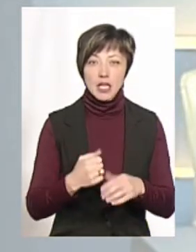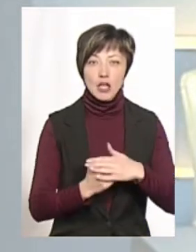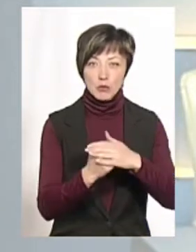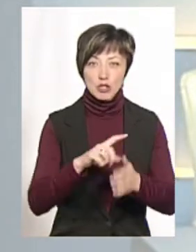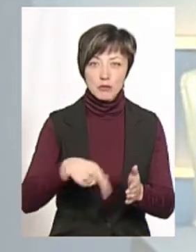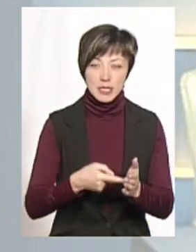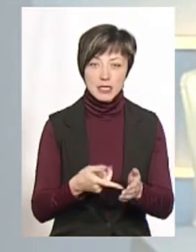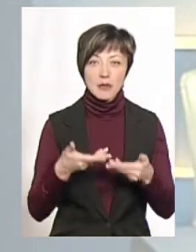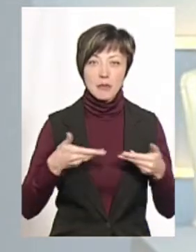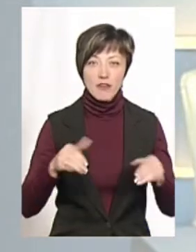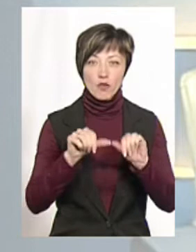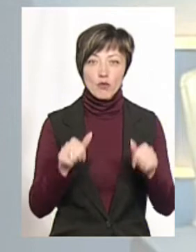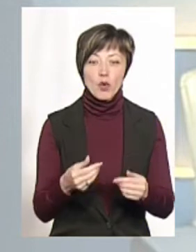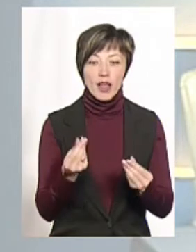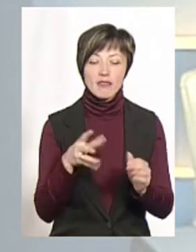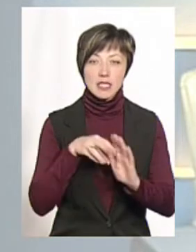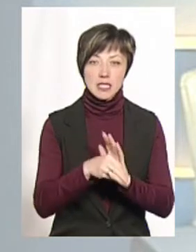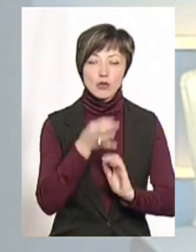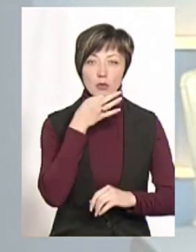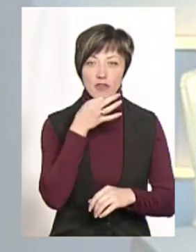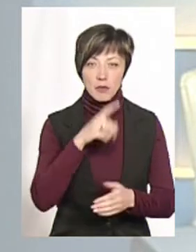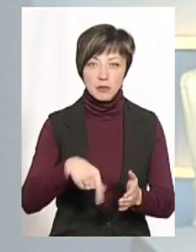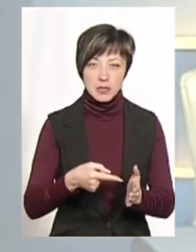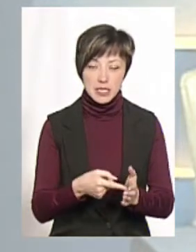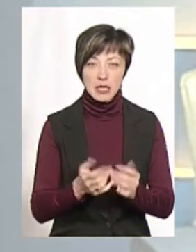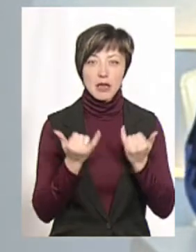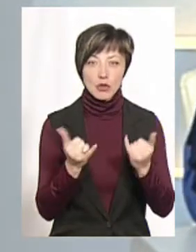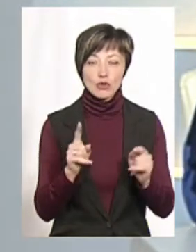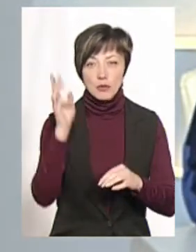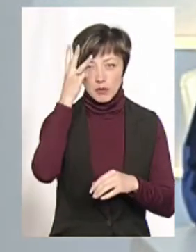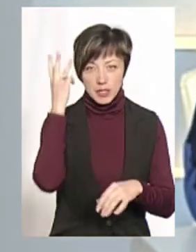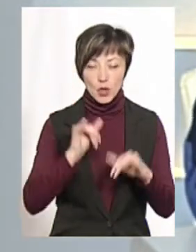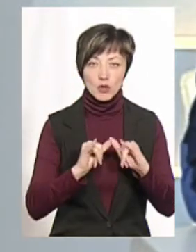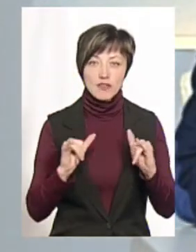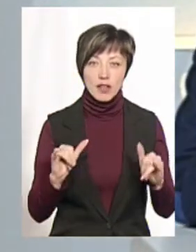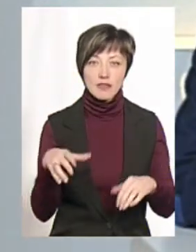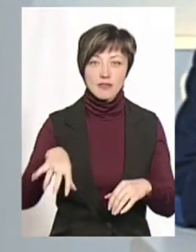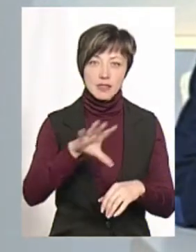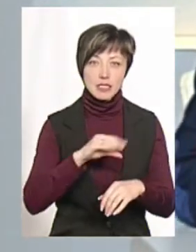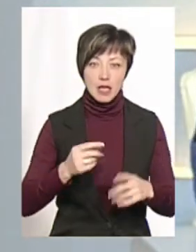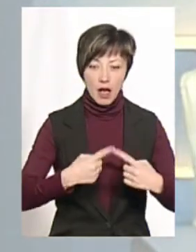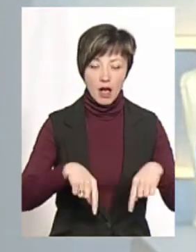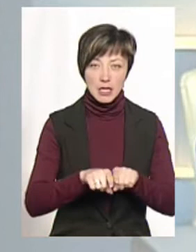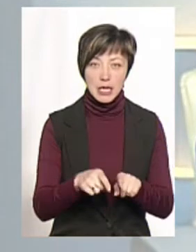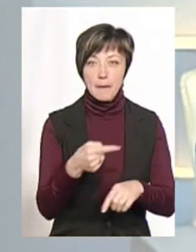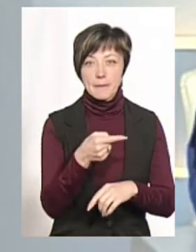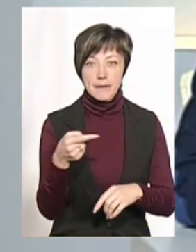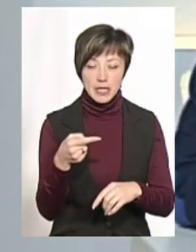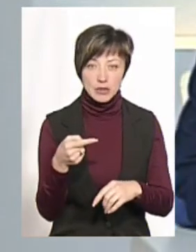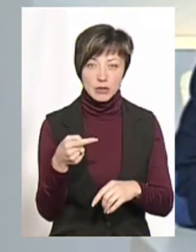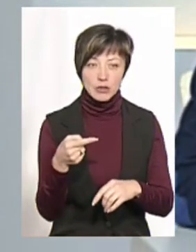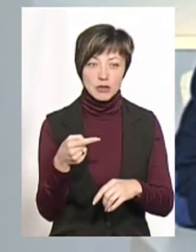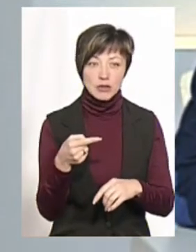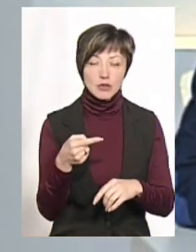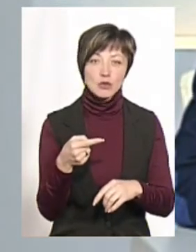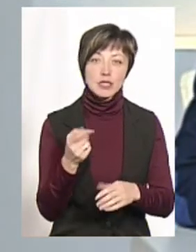ми формуємо інвестиційну привабливість міста для того, щоб у Хмельницькому розвивалися усі галузі. Мінус, бо про